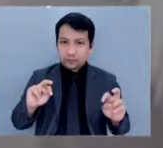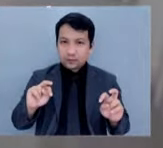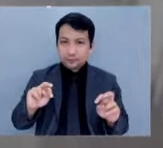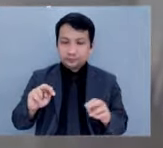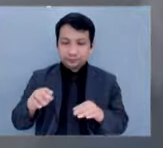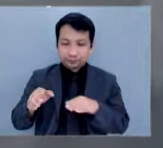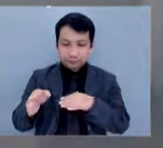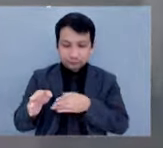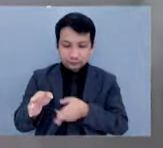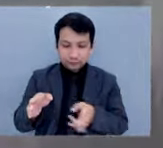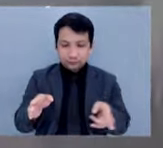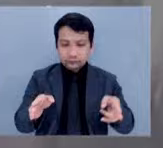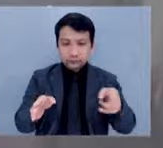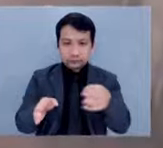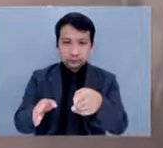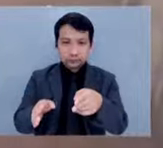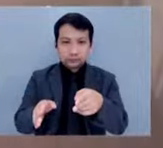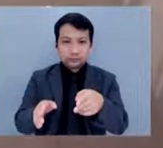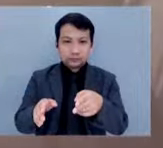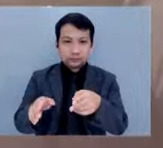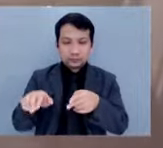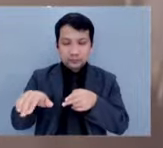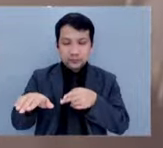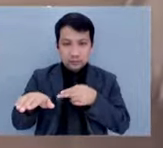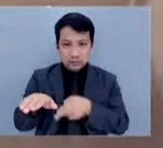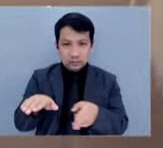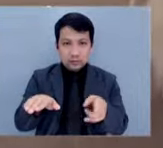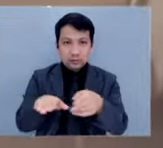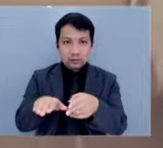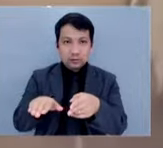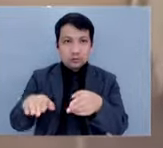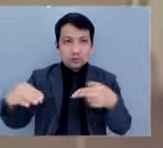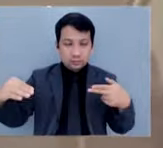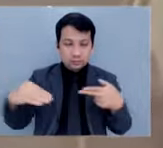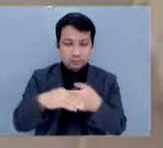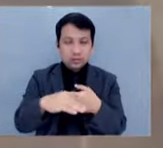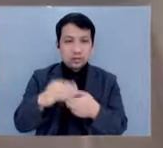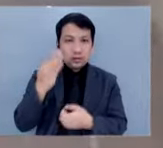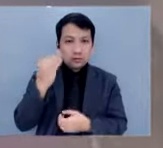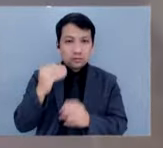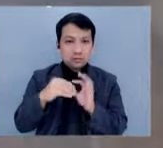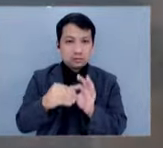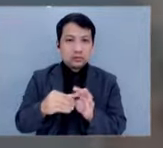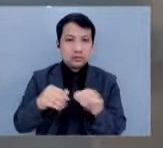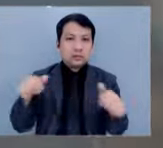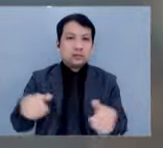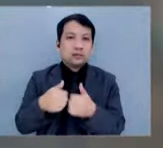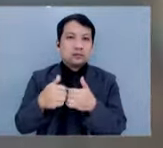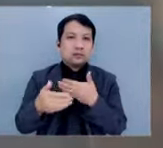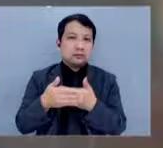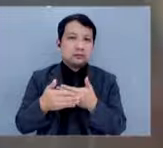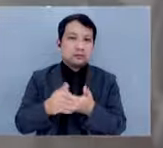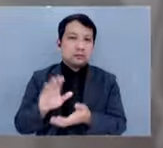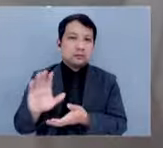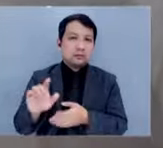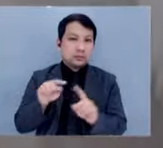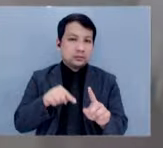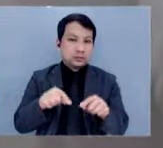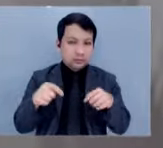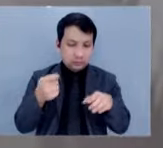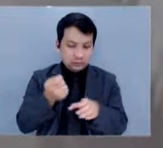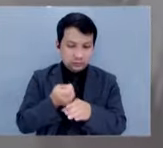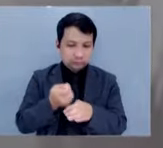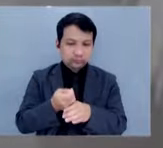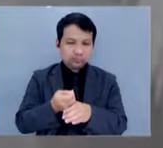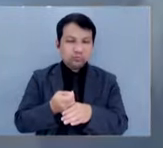ang motorsiklo sa sinusundang tricycle. Nagkasagian ang mga ito at sakto namang paparating ang isang truck. Tinamaan ang